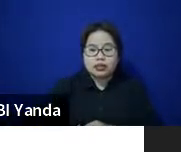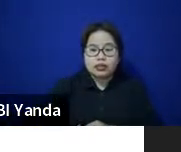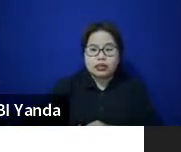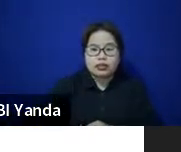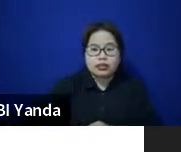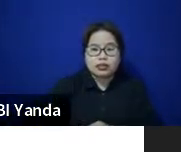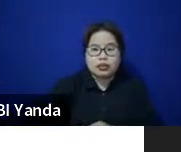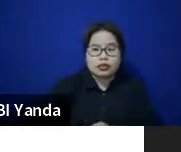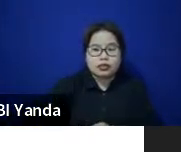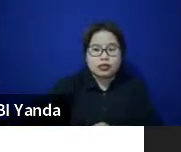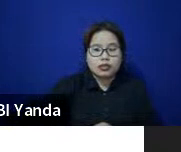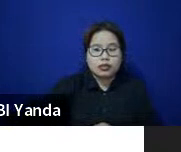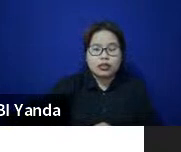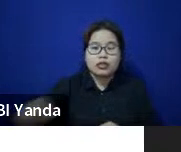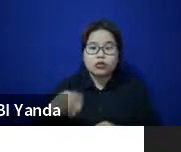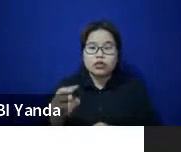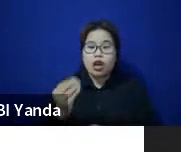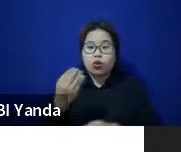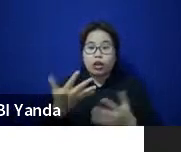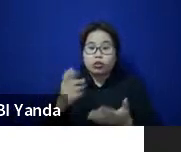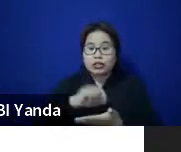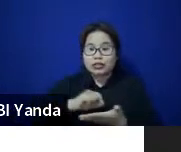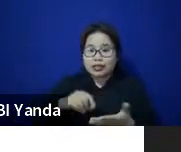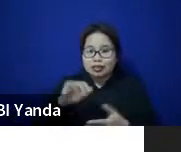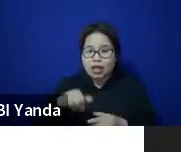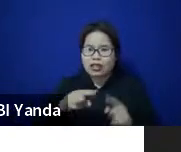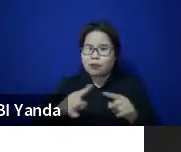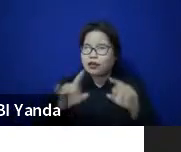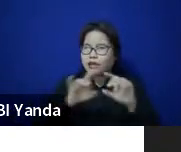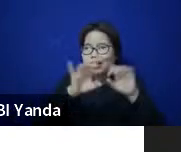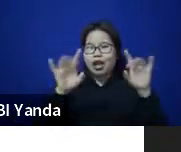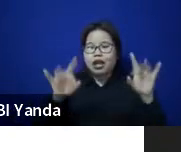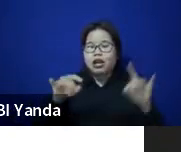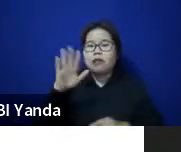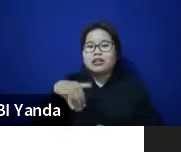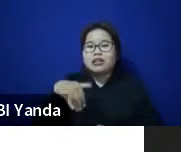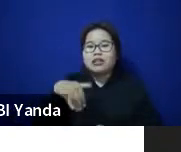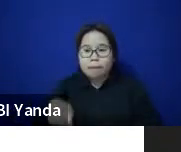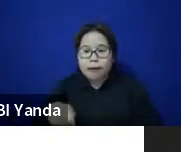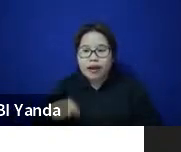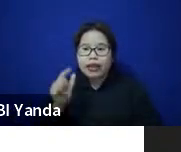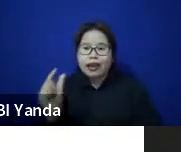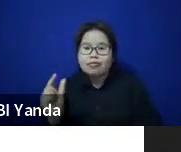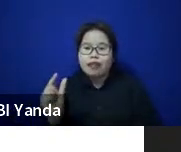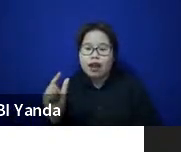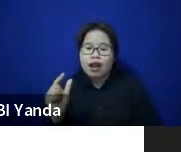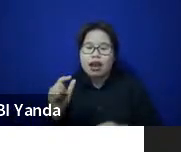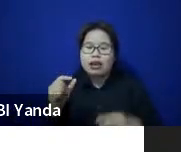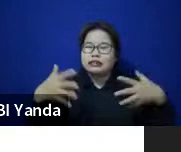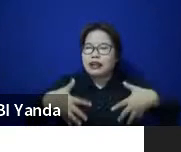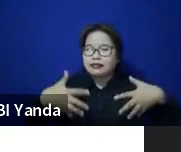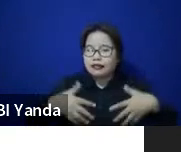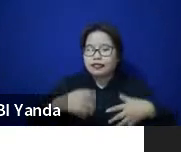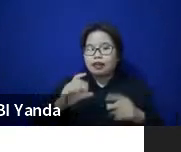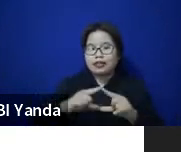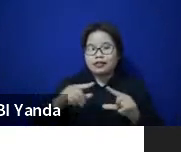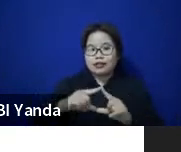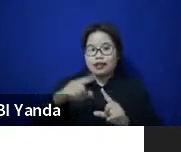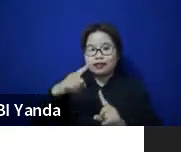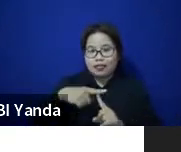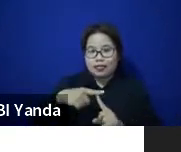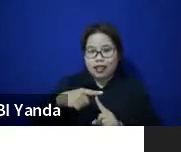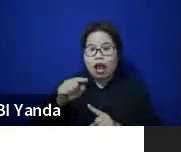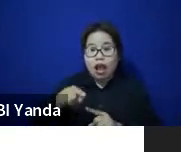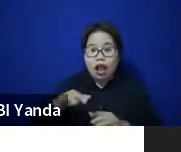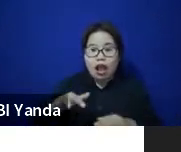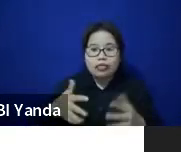yang diakui atau yang tercatat ya. Tapi yang lain masih menggunakan kata kecacatan misalnya,